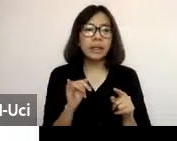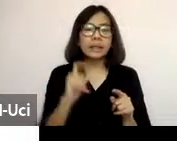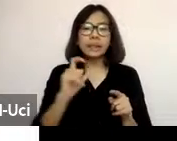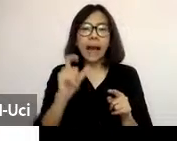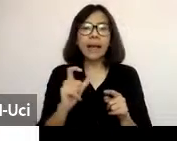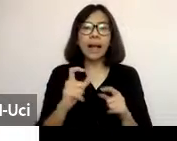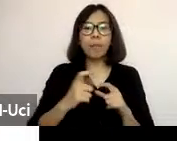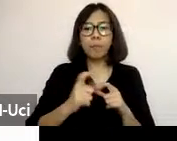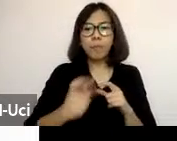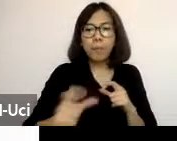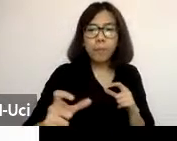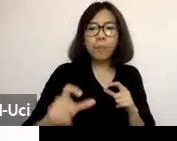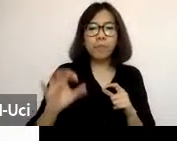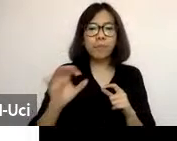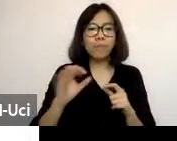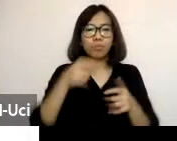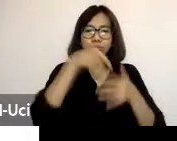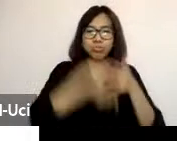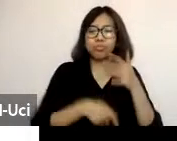Bandit